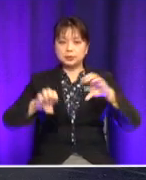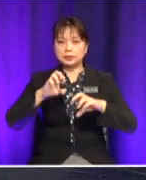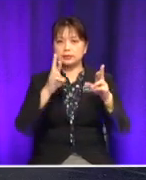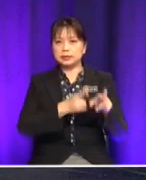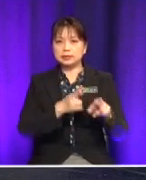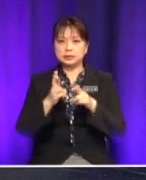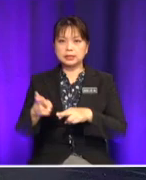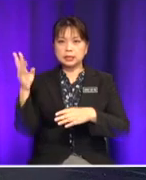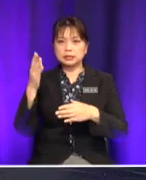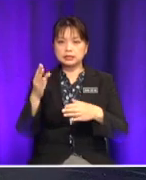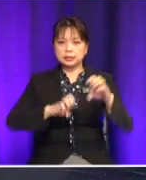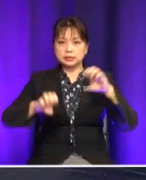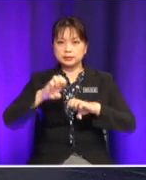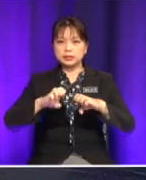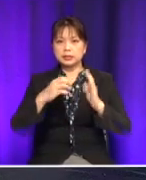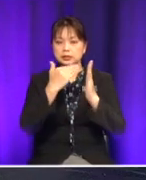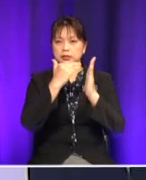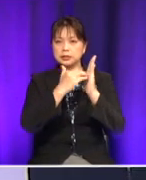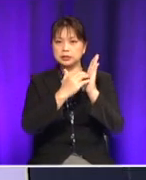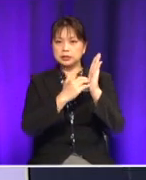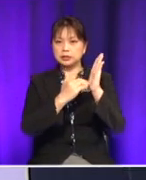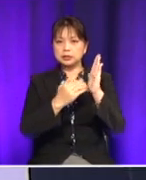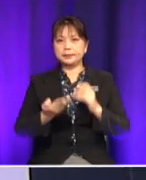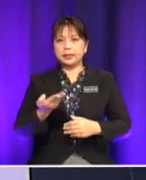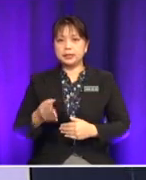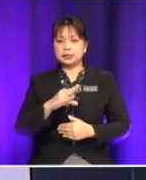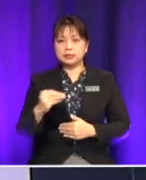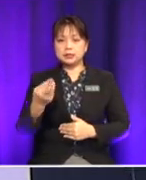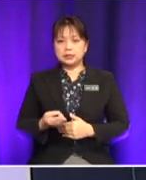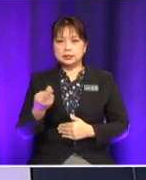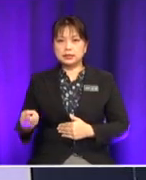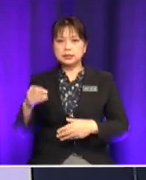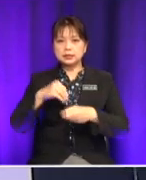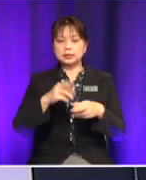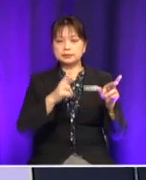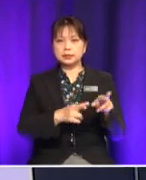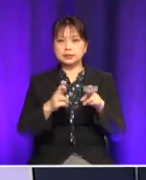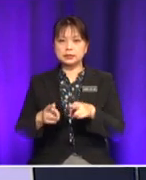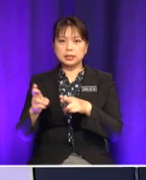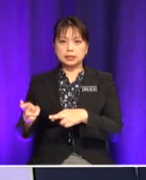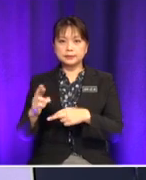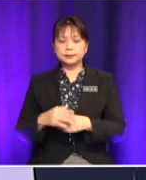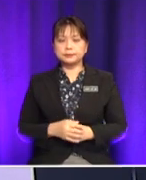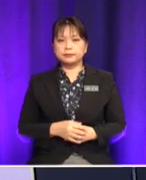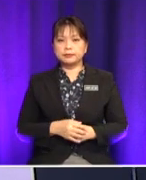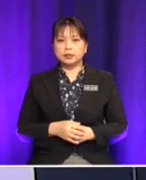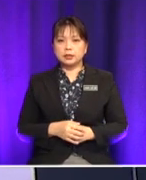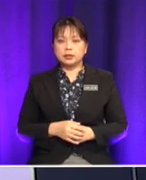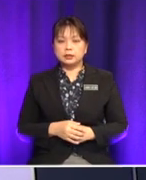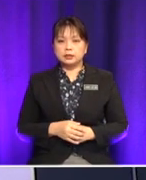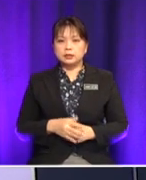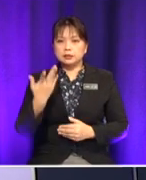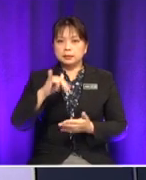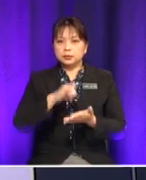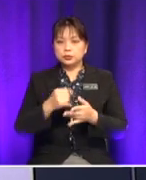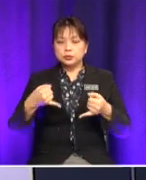jadi kita senaraikan bahan dan radas dalam merancang eksperimen kemudian eee menjalankan